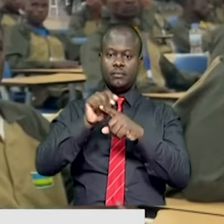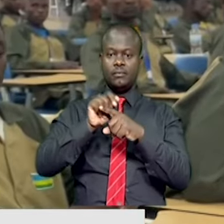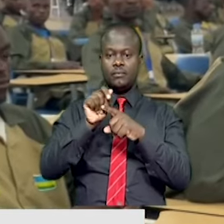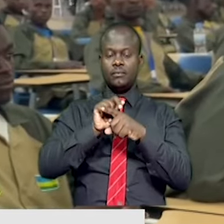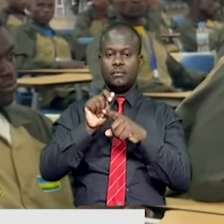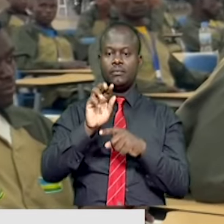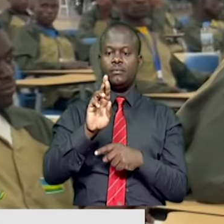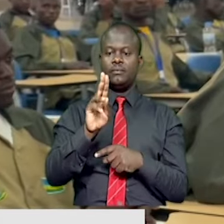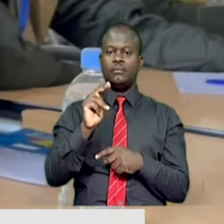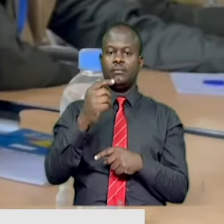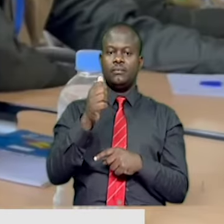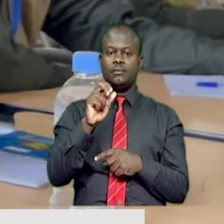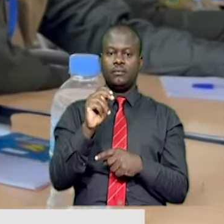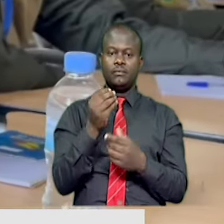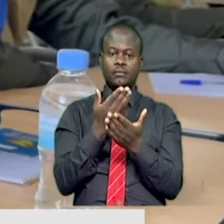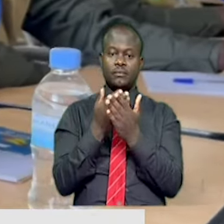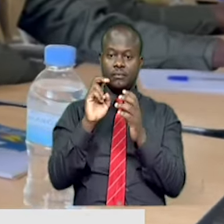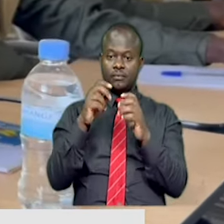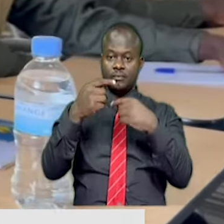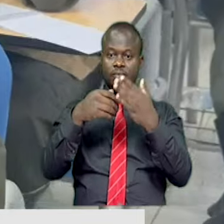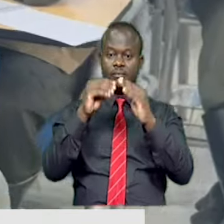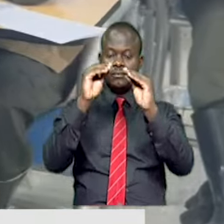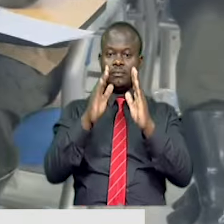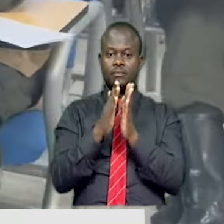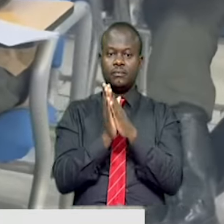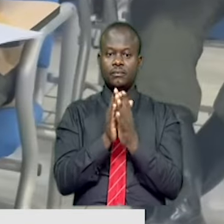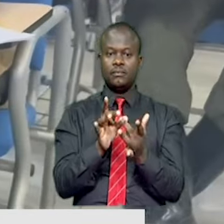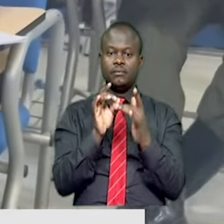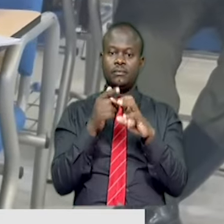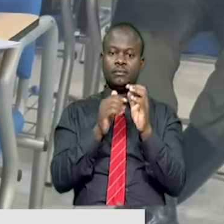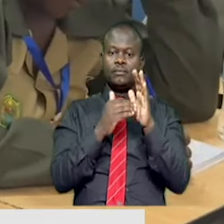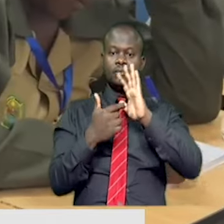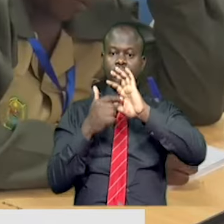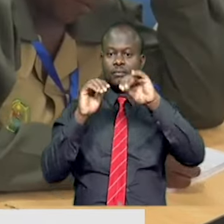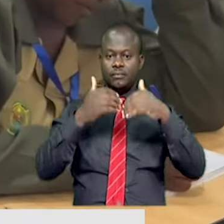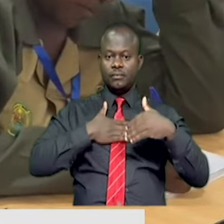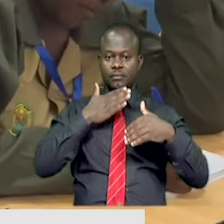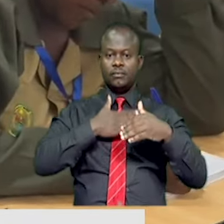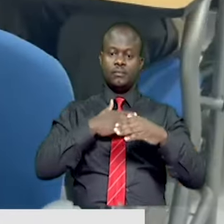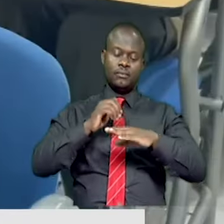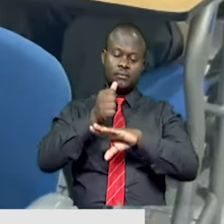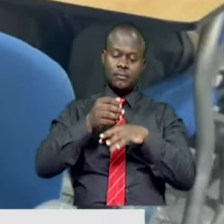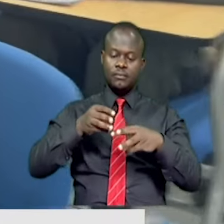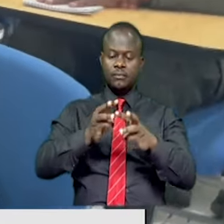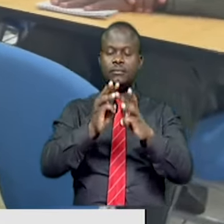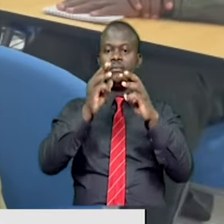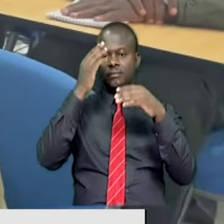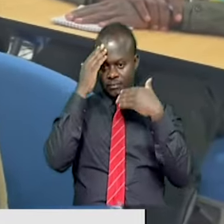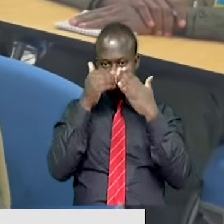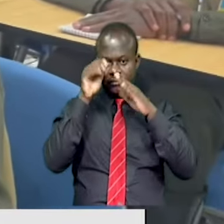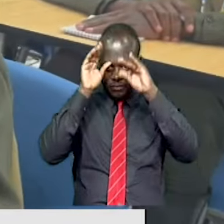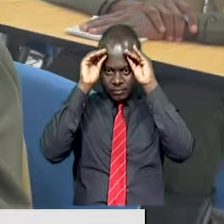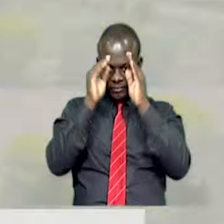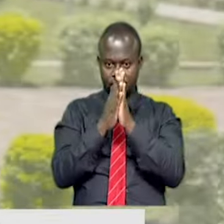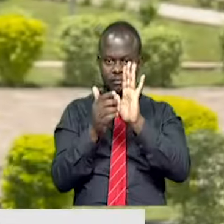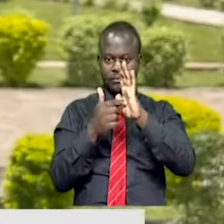rungano basabye ko bakomeza kwigishwa amateka by'umwihariko ariko banagaragaza ko bishimiye kuba barashyiriweho uyu mwanya kugira ngo bige amateka